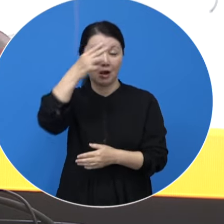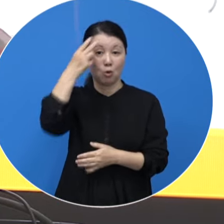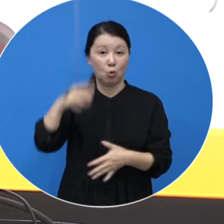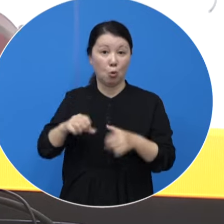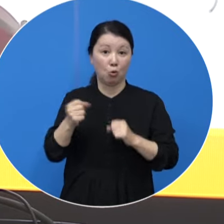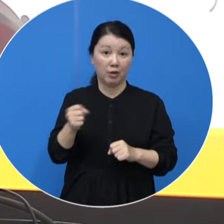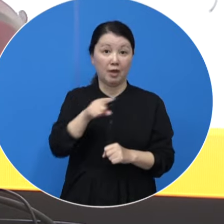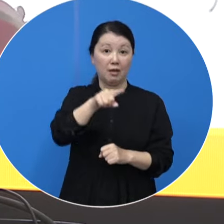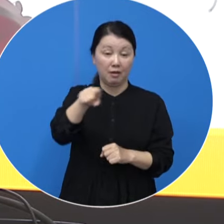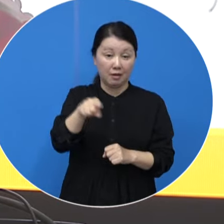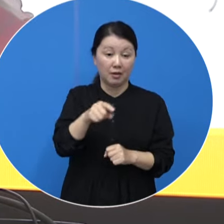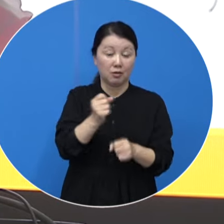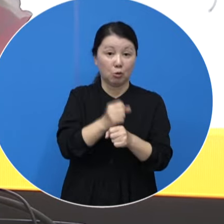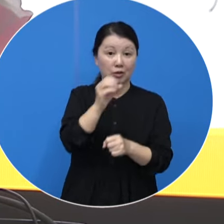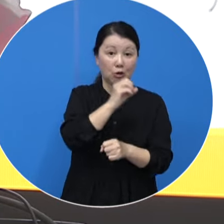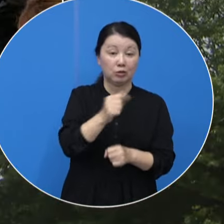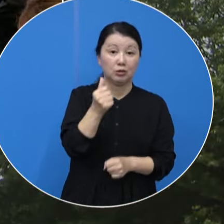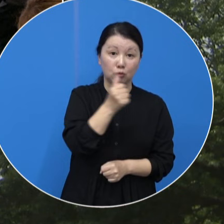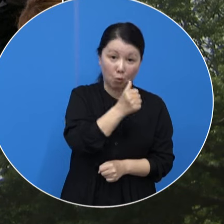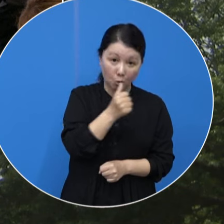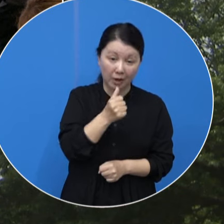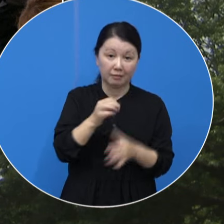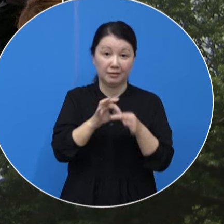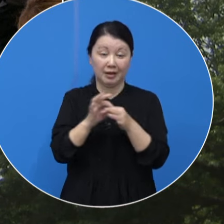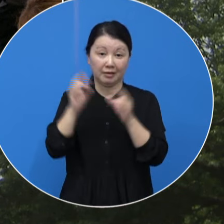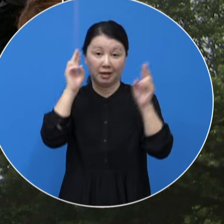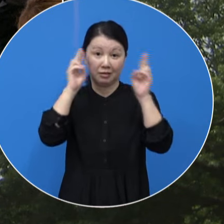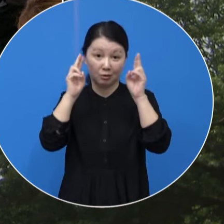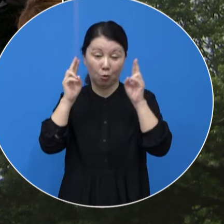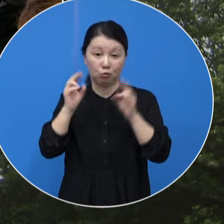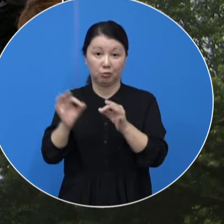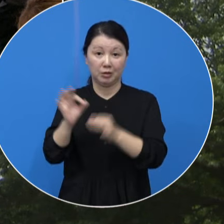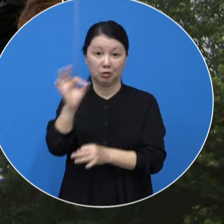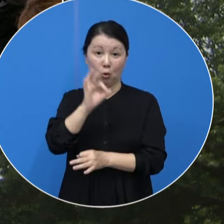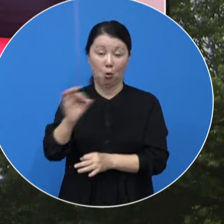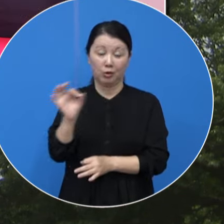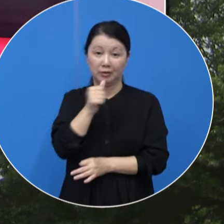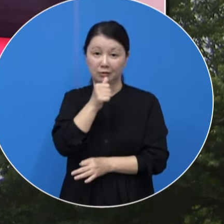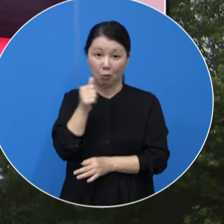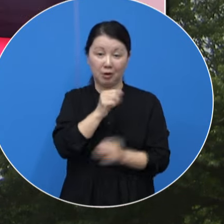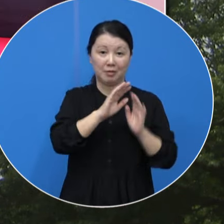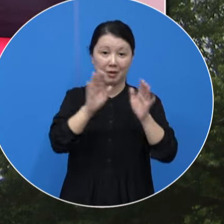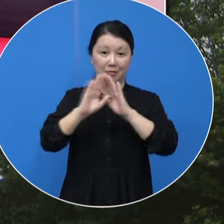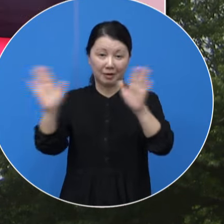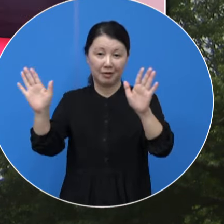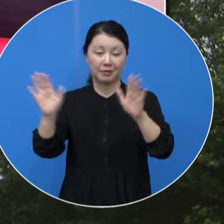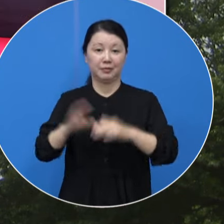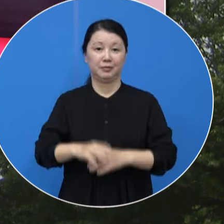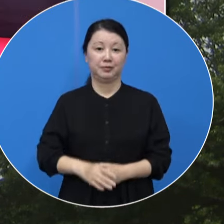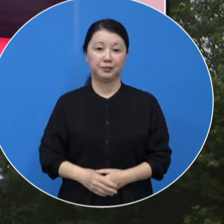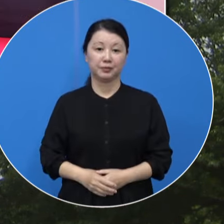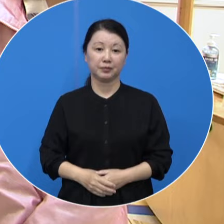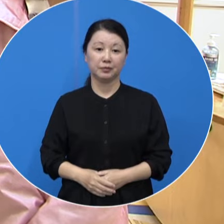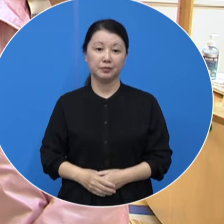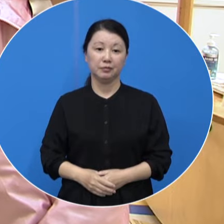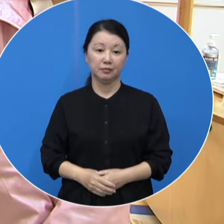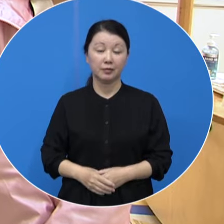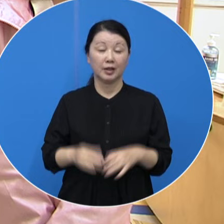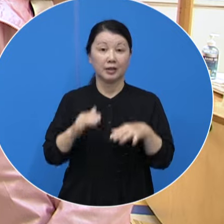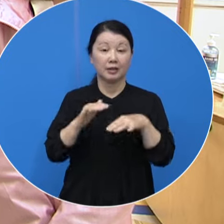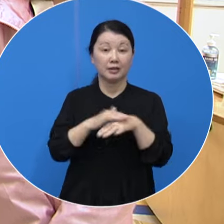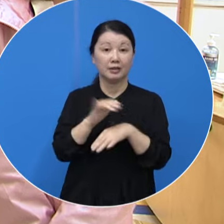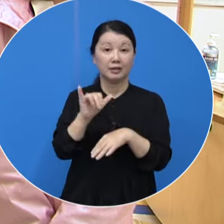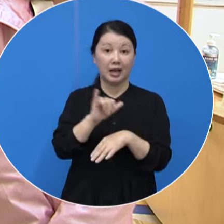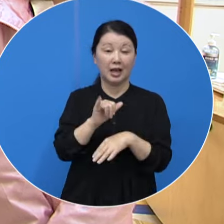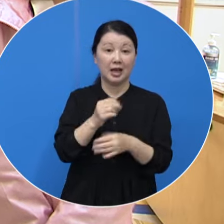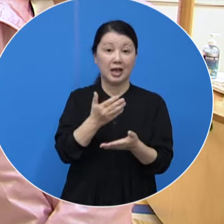高校生による作品紹介や連携企業による商品紹介などが行われました。 霧茶